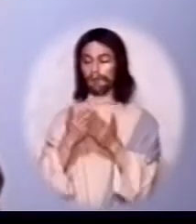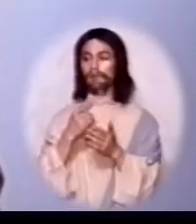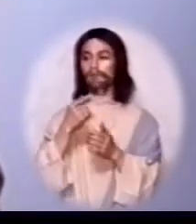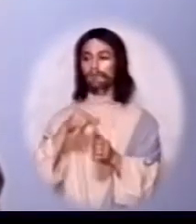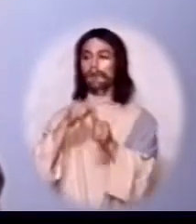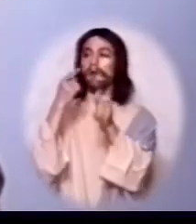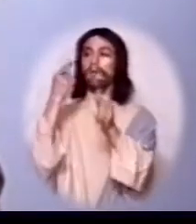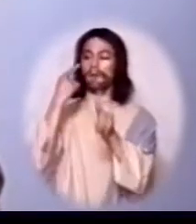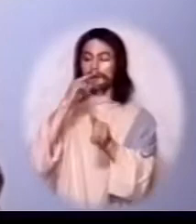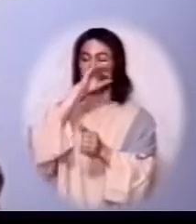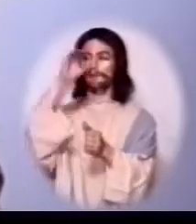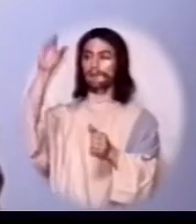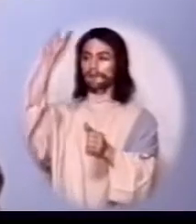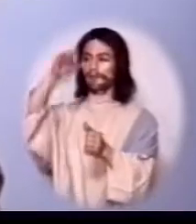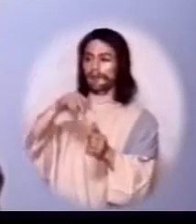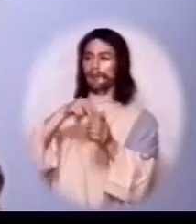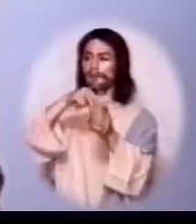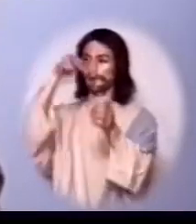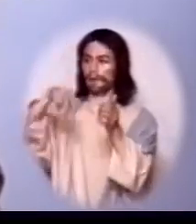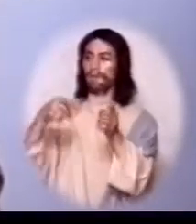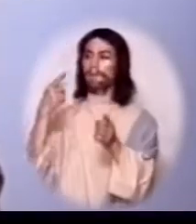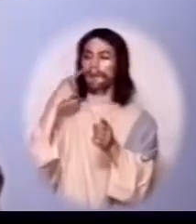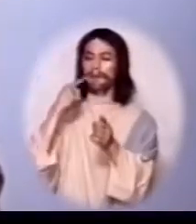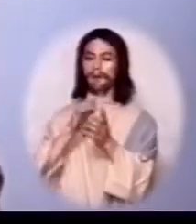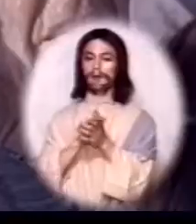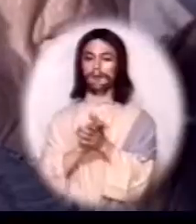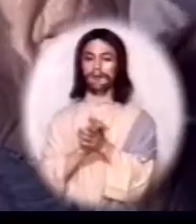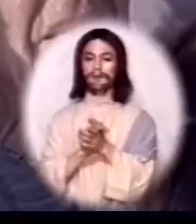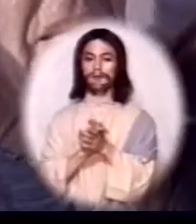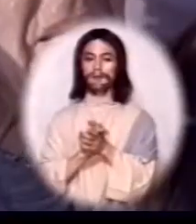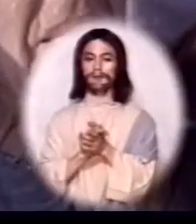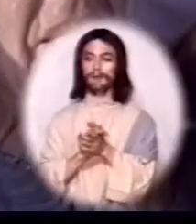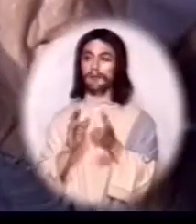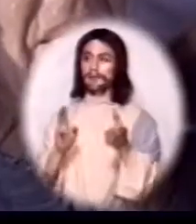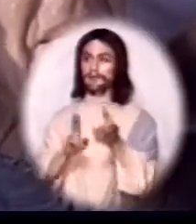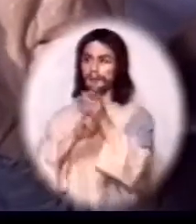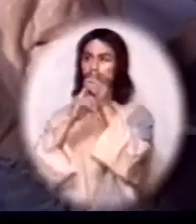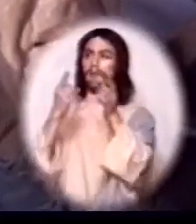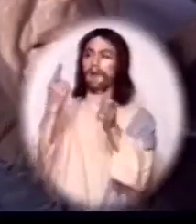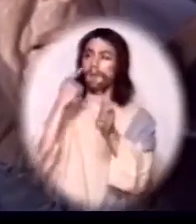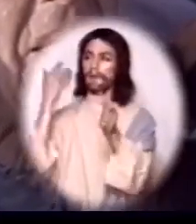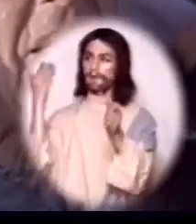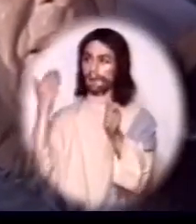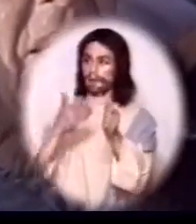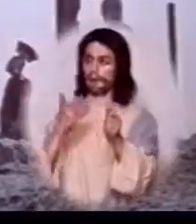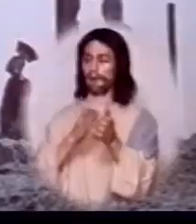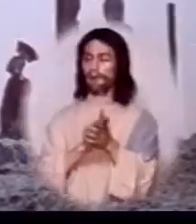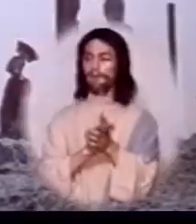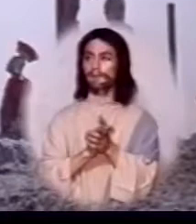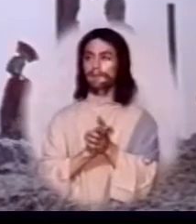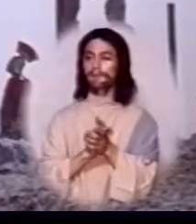나를 구원해봐라. 십자가에서 내려와봐라. 기적을 한번 행해보시지.